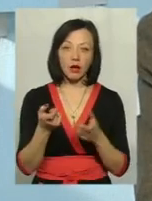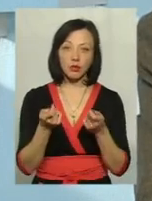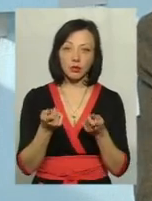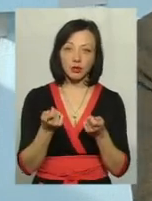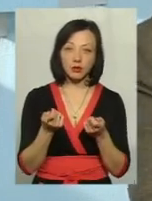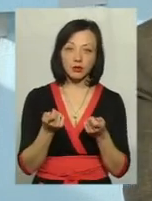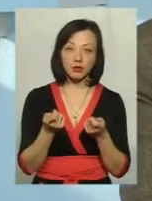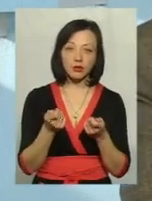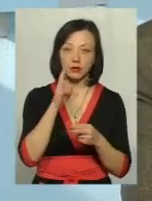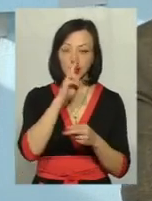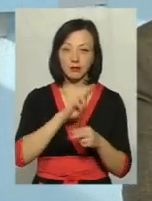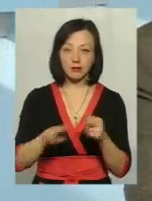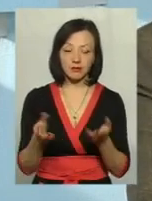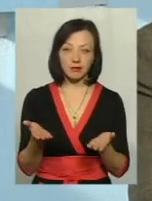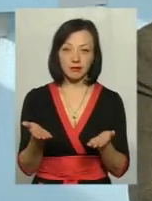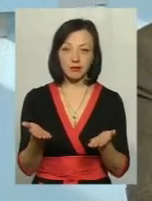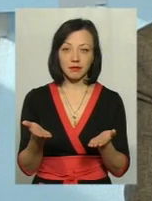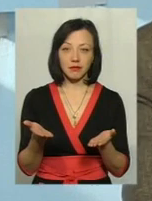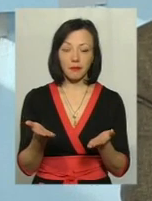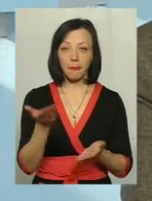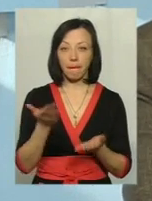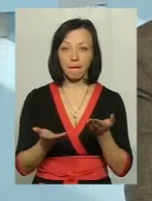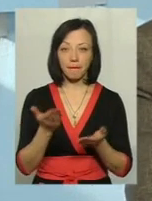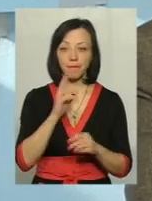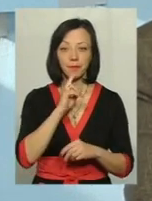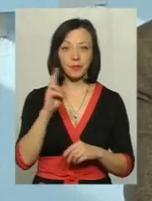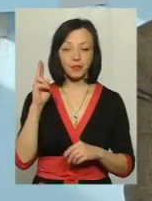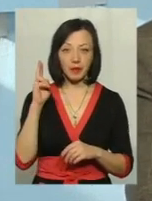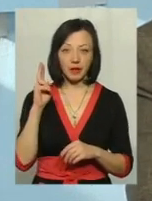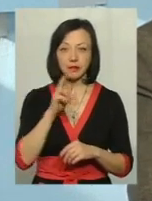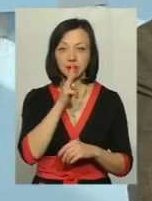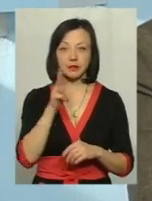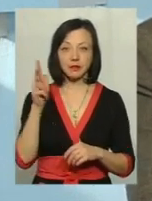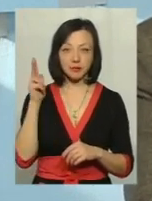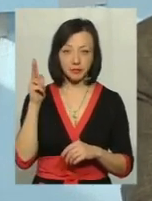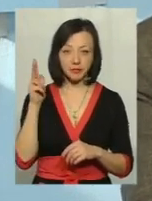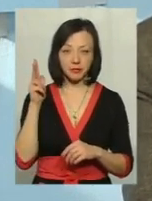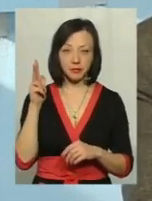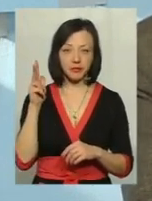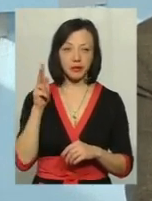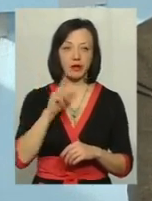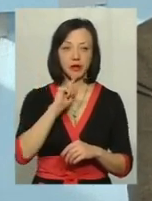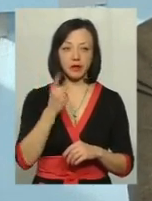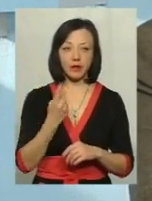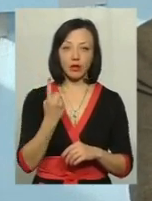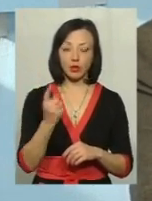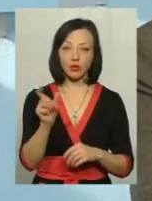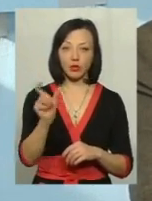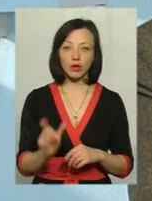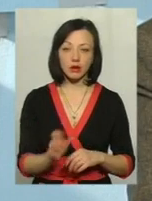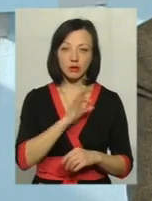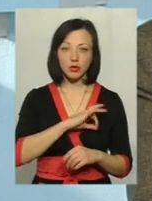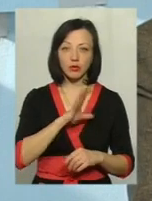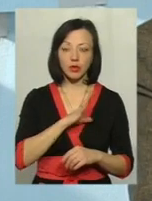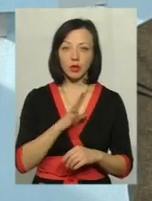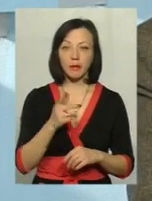вона дівається, бо ще якщо 2 роки назад, 3 роки назад, десь в рік на одного мешканця споживання